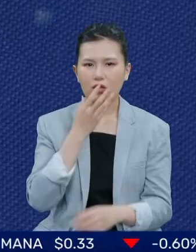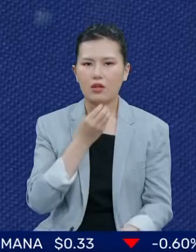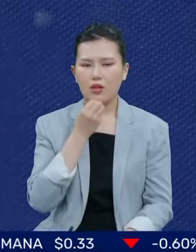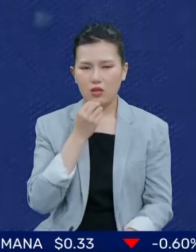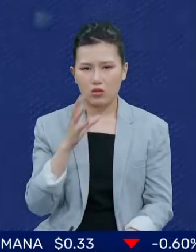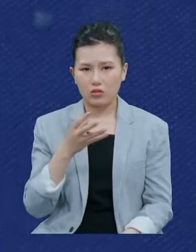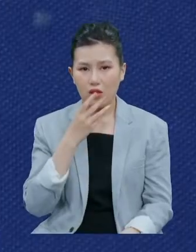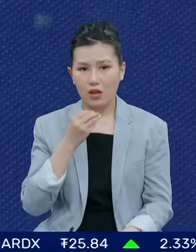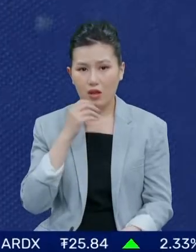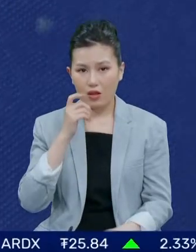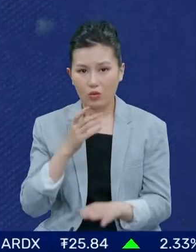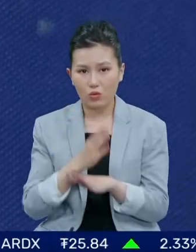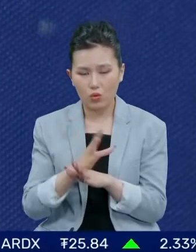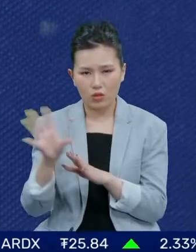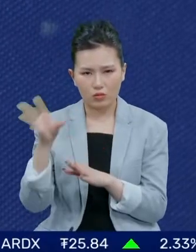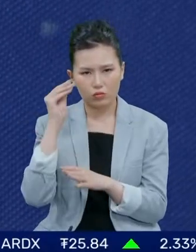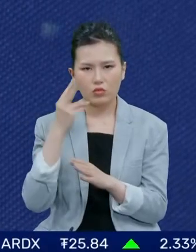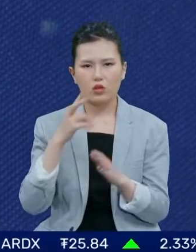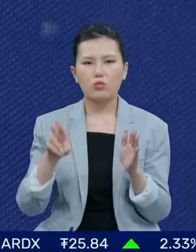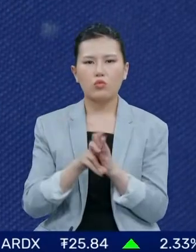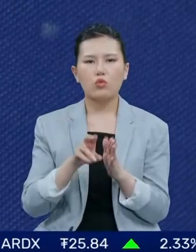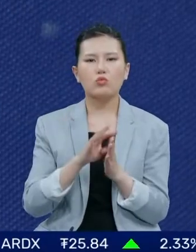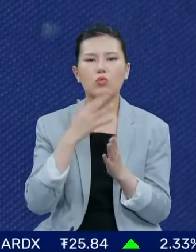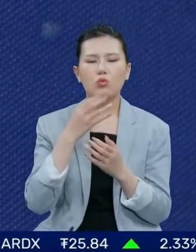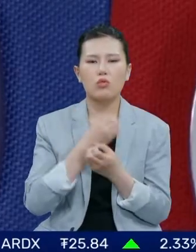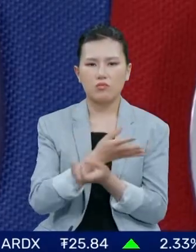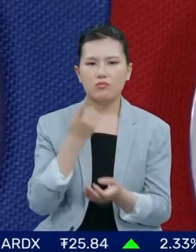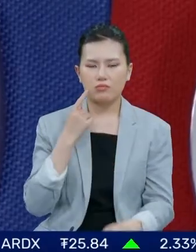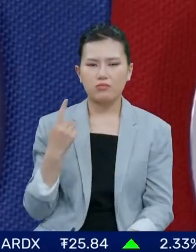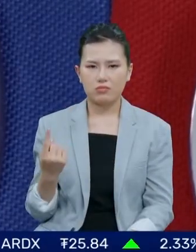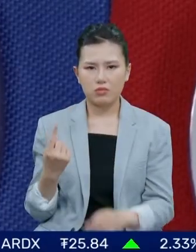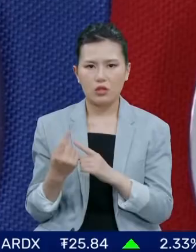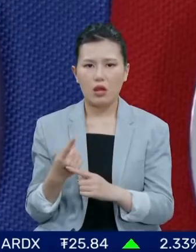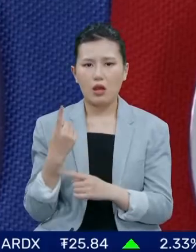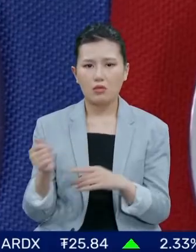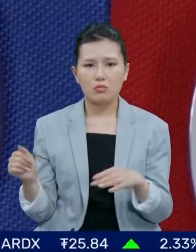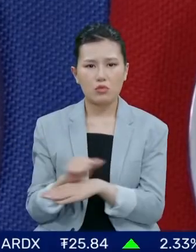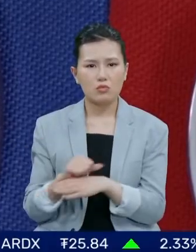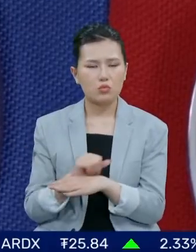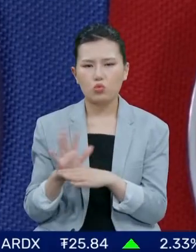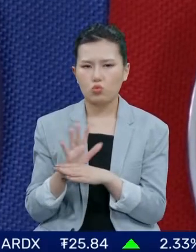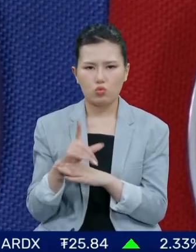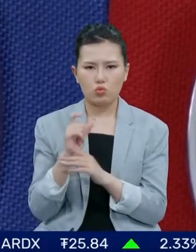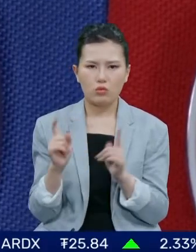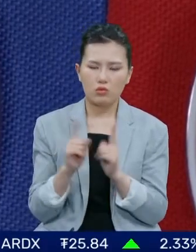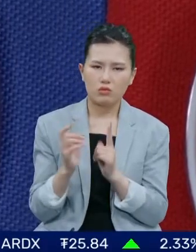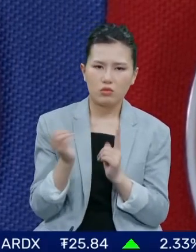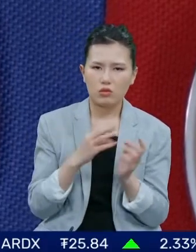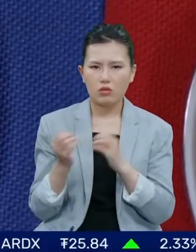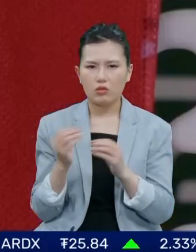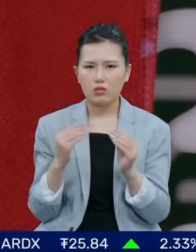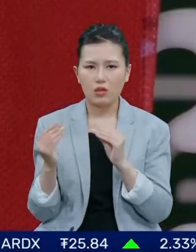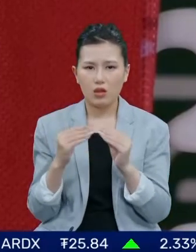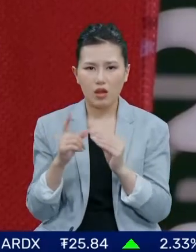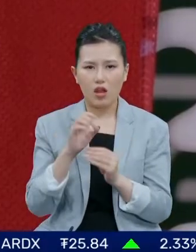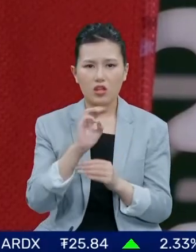тоонд хамгийн тод үлддэг гэж Наран Солонго бусдаа зөвлөлөө. Мөн дан ганцаараа бэлтгэхээс гадна харилцан бие биедээ дааж сурах нь эзэлтийн ерхий шалгалтанда